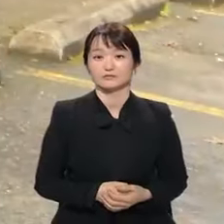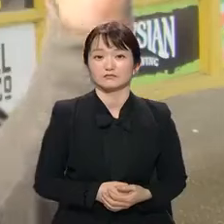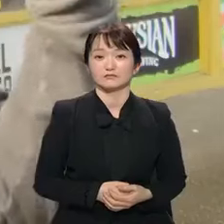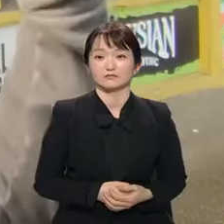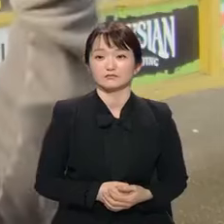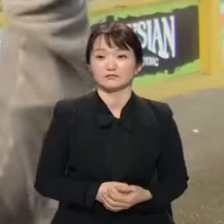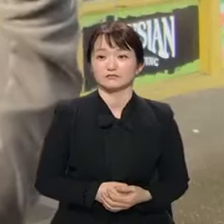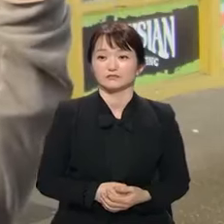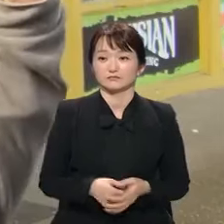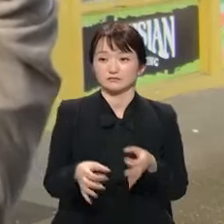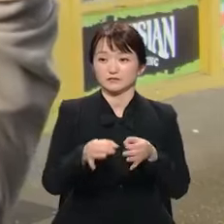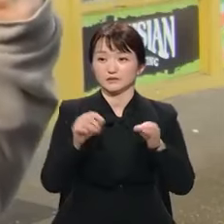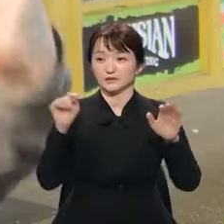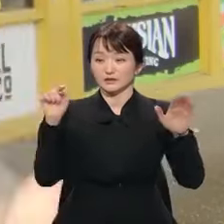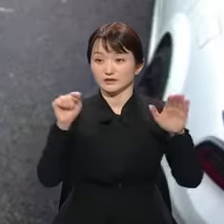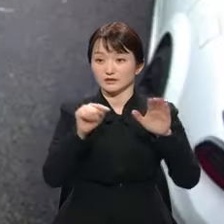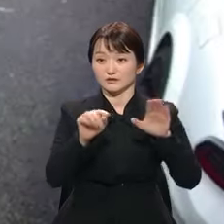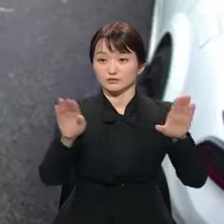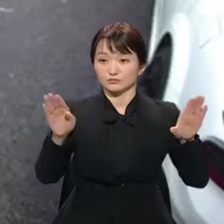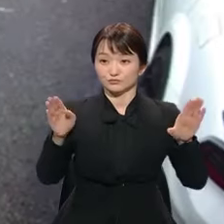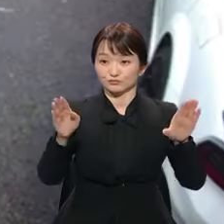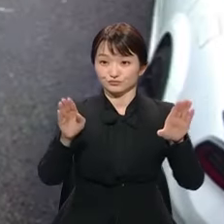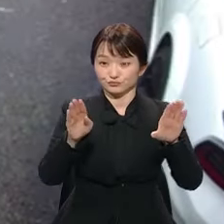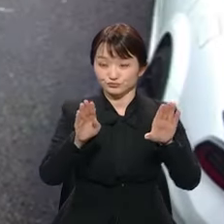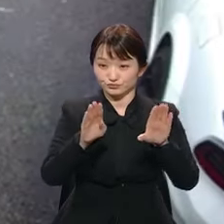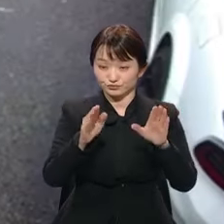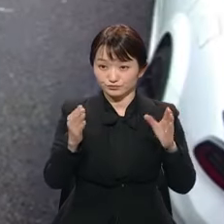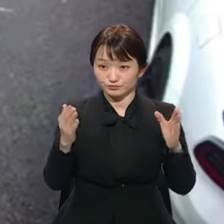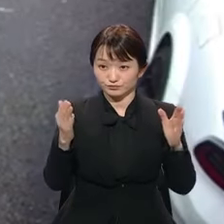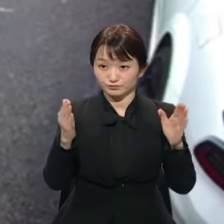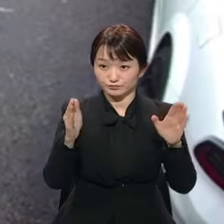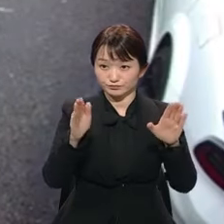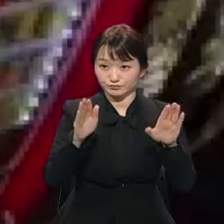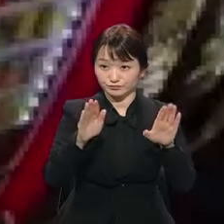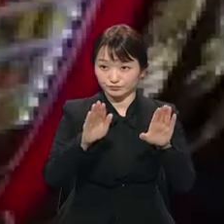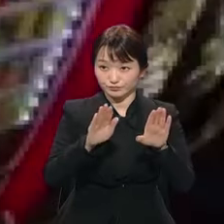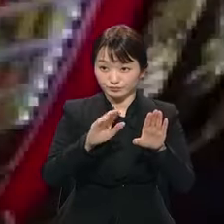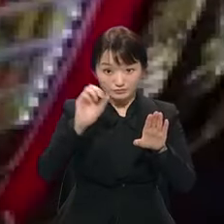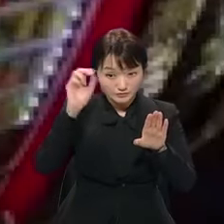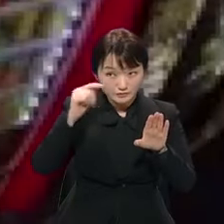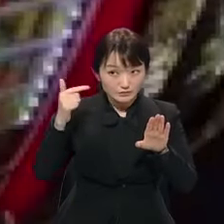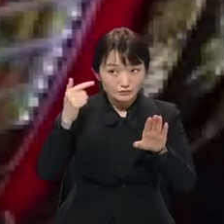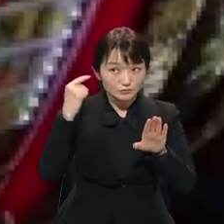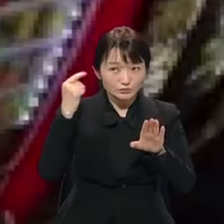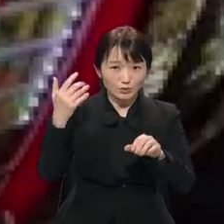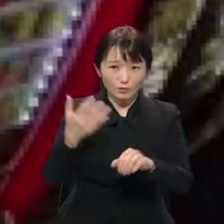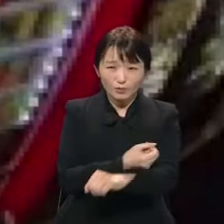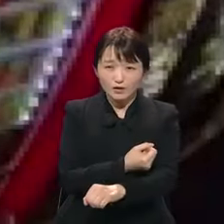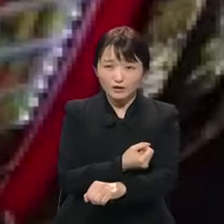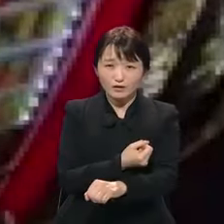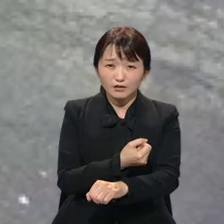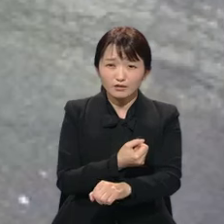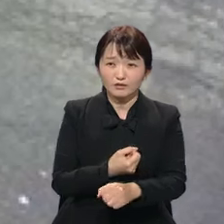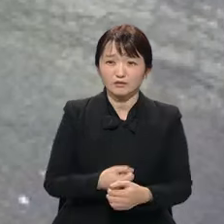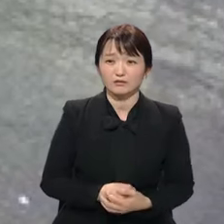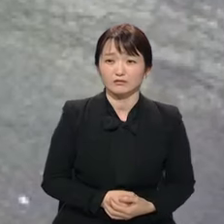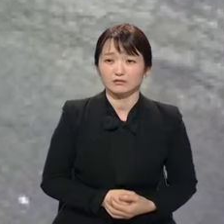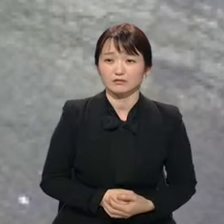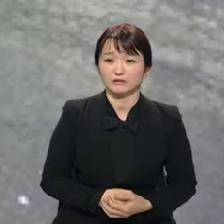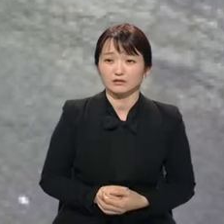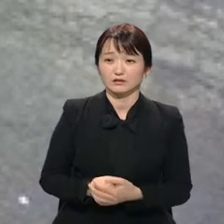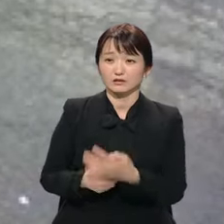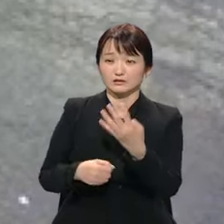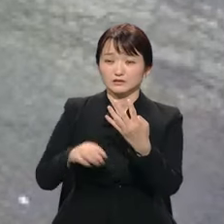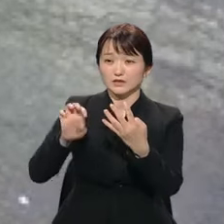So I was walking into the store here. I put my handle on the door and I heard a loud bang and yelling over here at the corner and a 4-foot